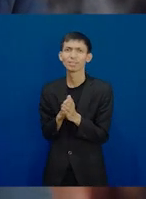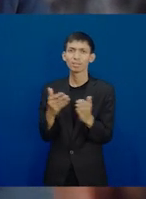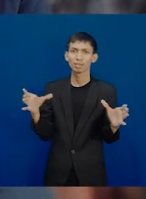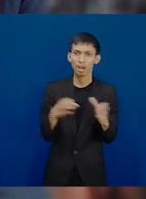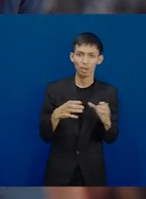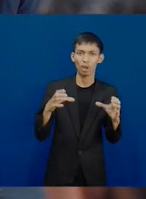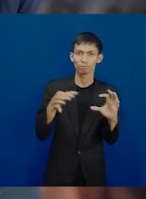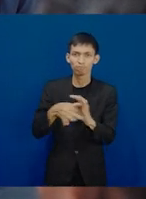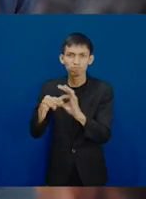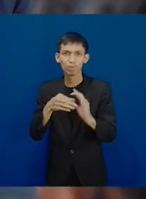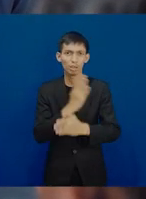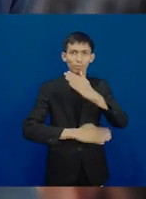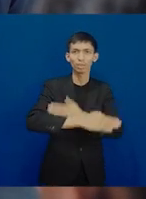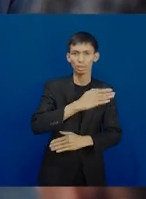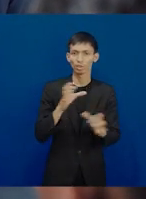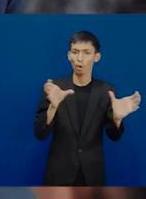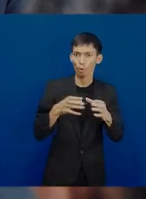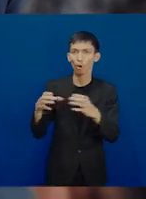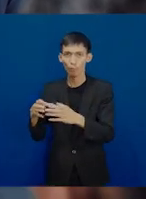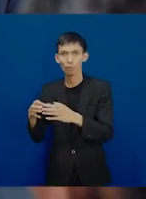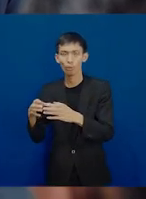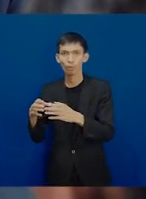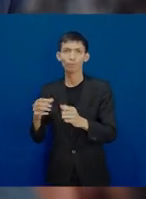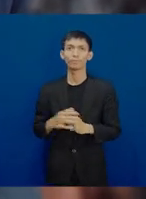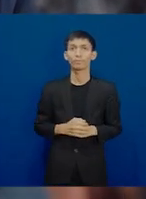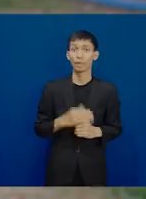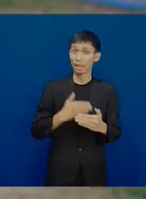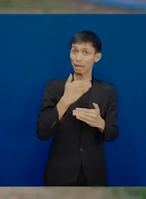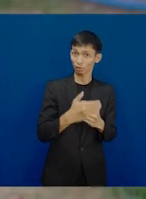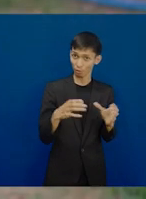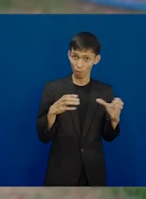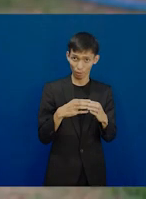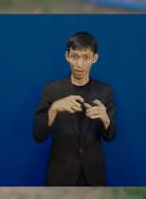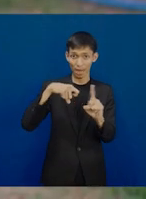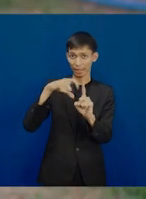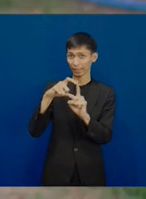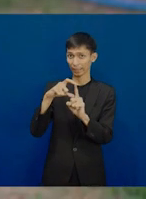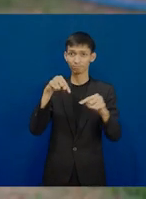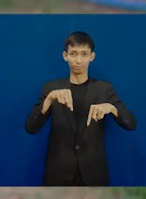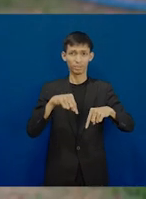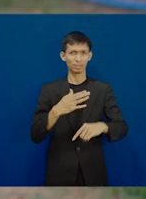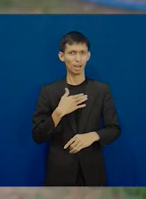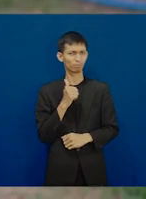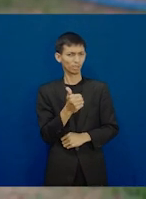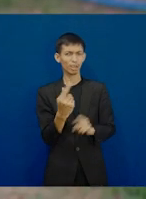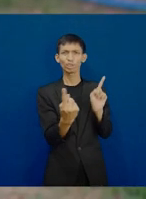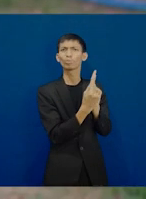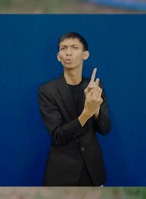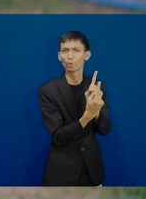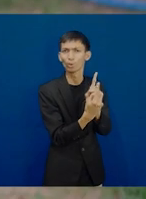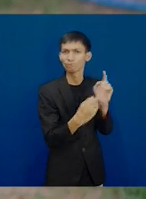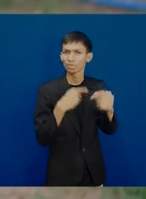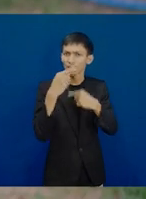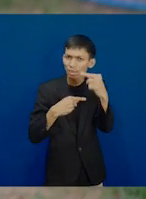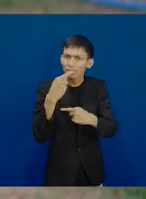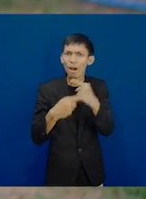partisipasi kelompok disabilitas dengan terbentuknya kelompok kdd di situ kami berkumpul